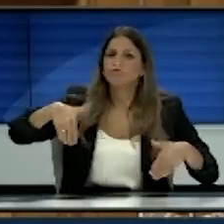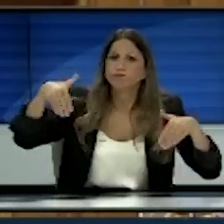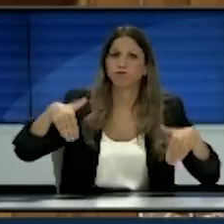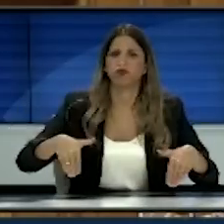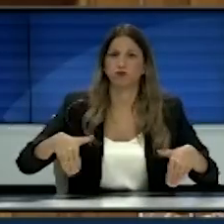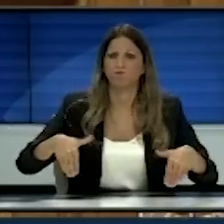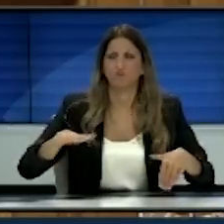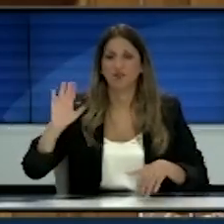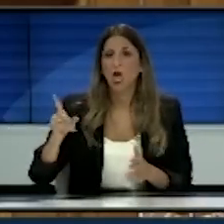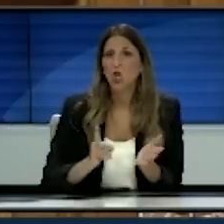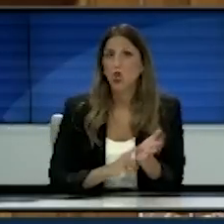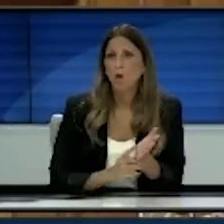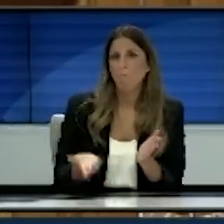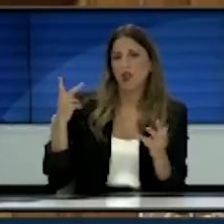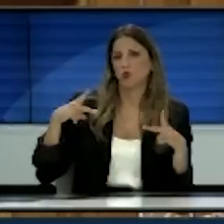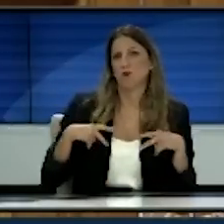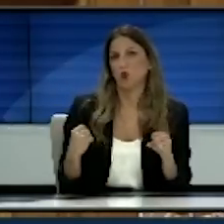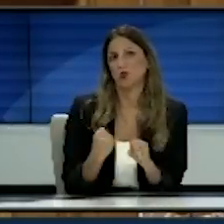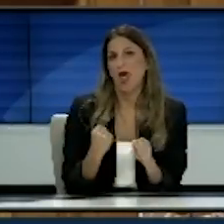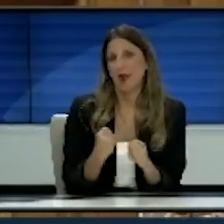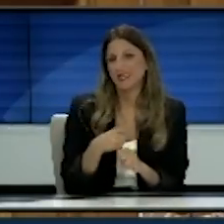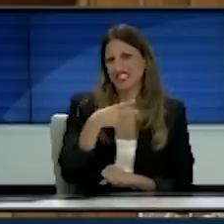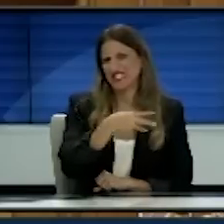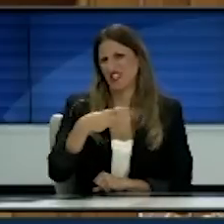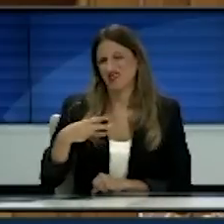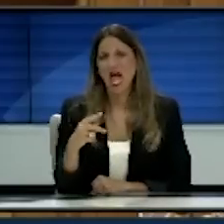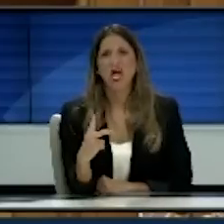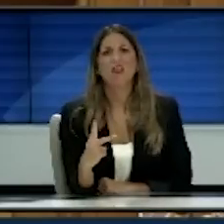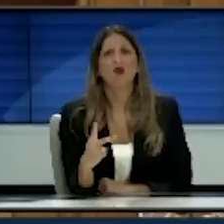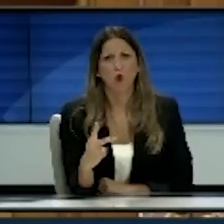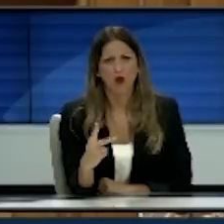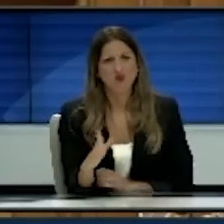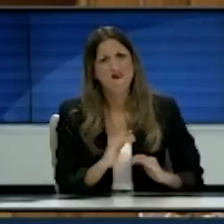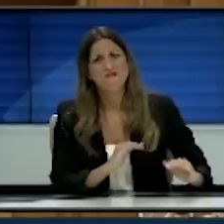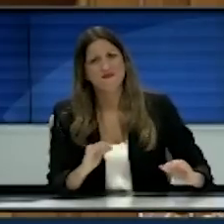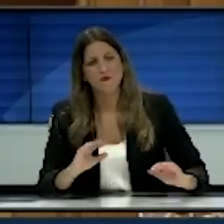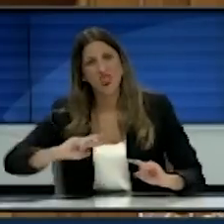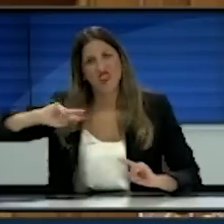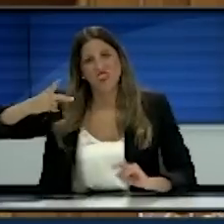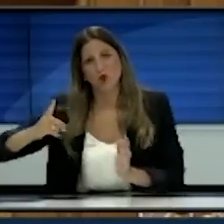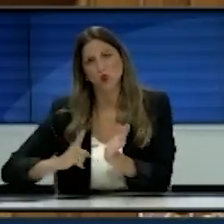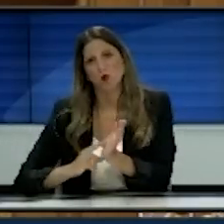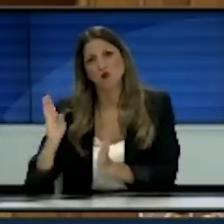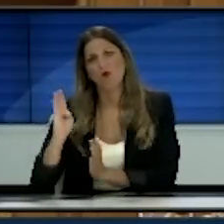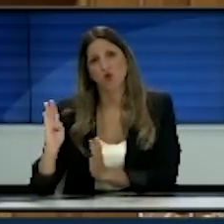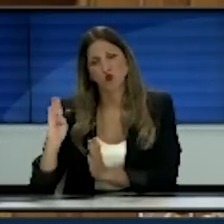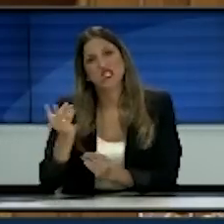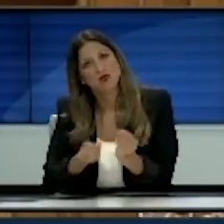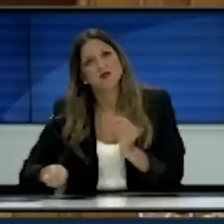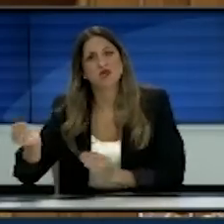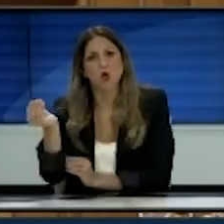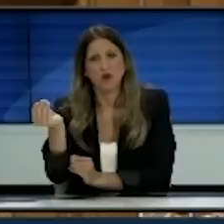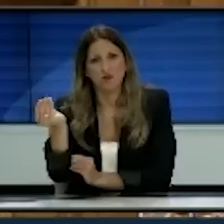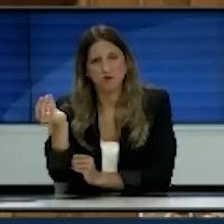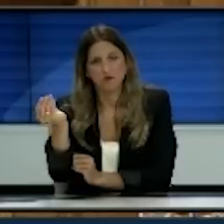τον νόμο Κατρούγκαλου, αντίθετα τον ισχυροποιήσατε παραπέρα με τον νόμο Βρούτσι. Τι σημαίνει αυτό?